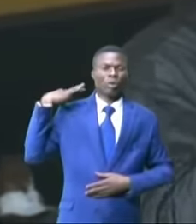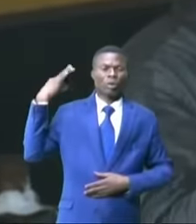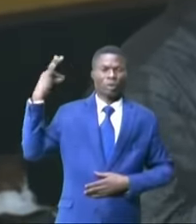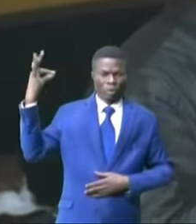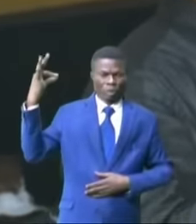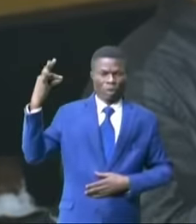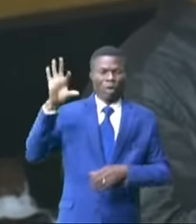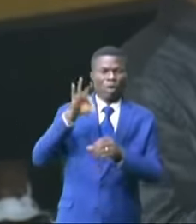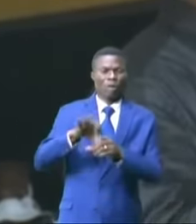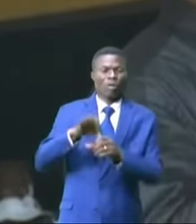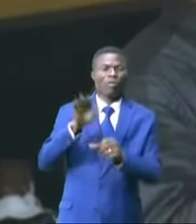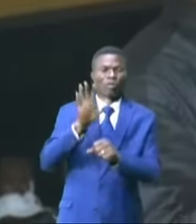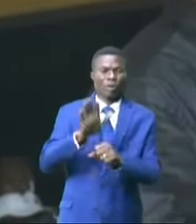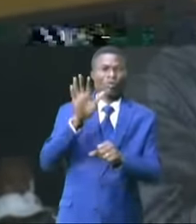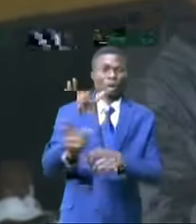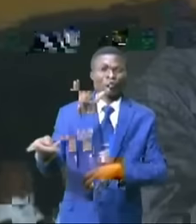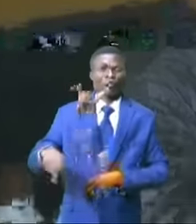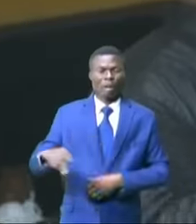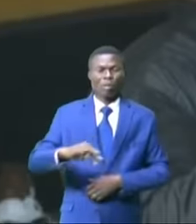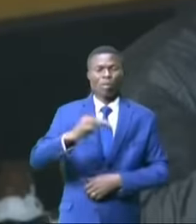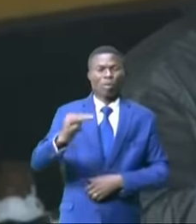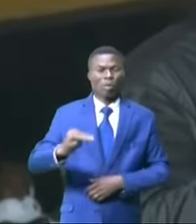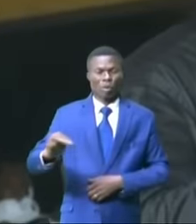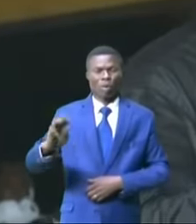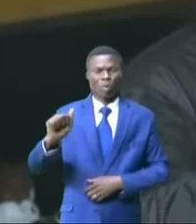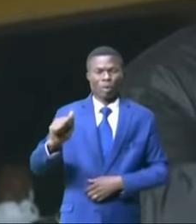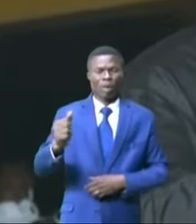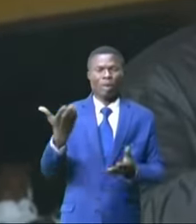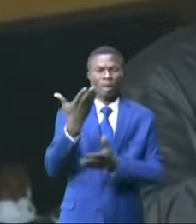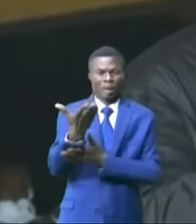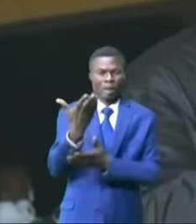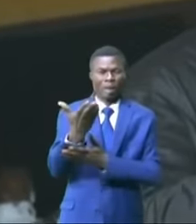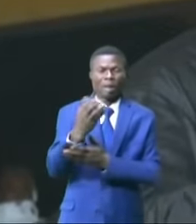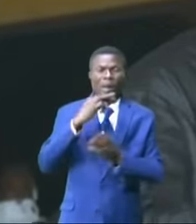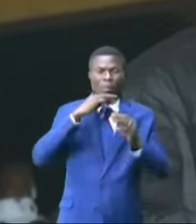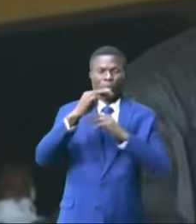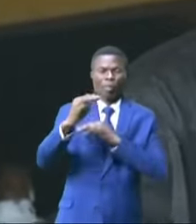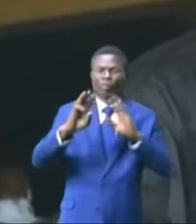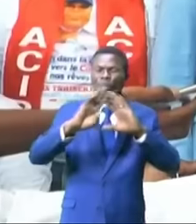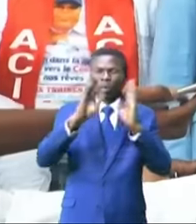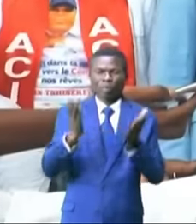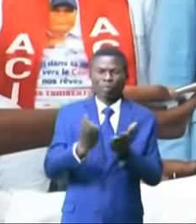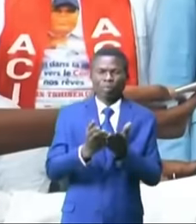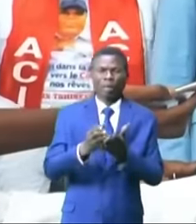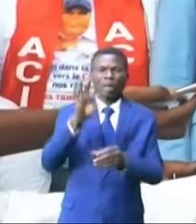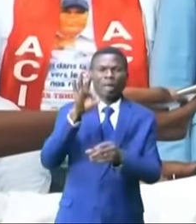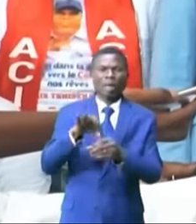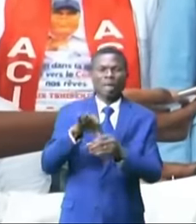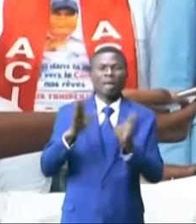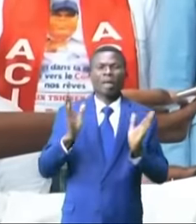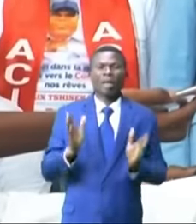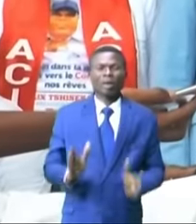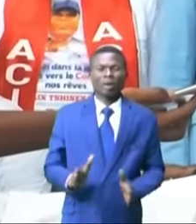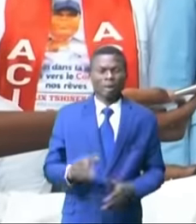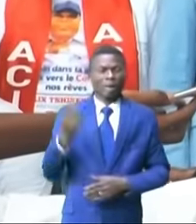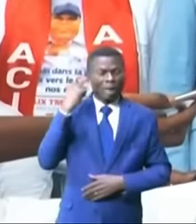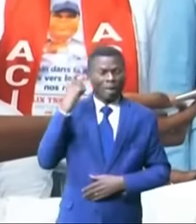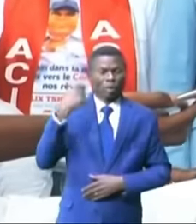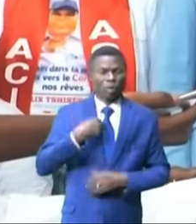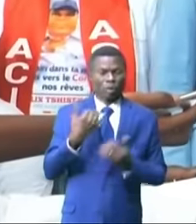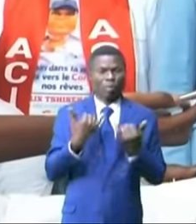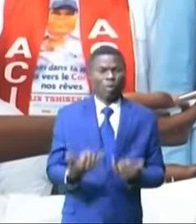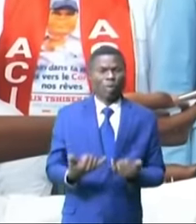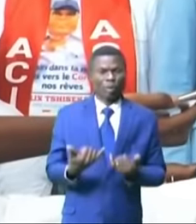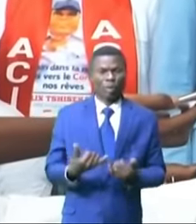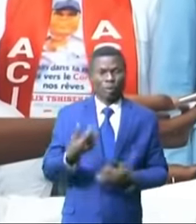sera élu massivement dans la province du Maniema. C'est pourquoi je lance ce message à tous les électeurs qui m'écoutent à ce moment,